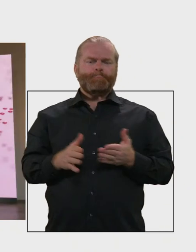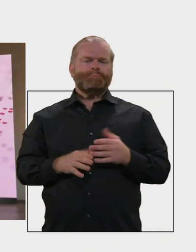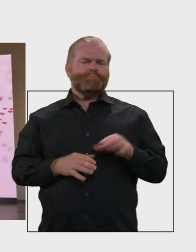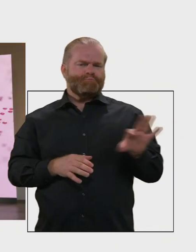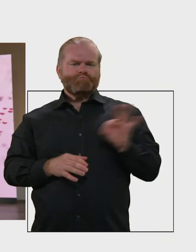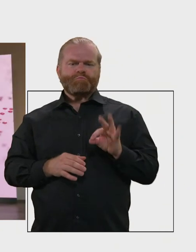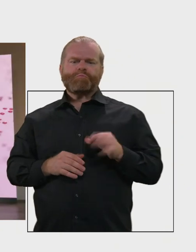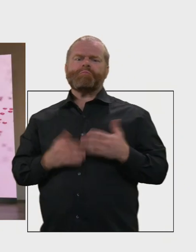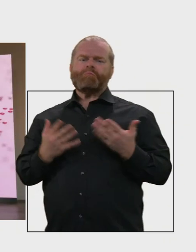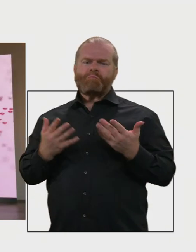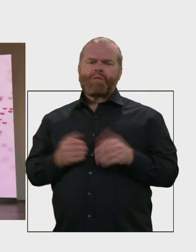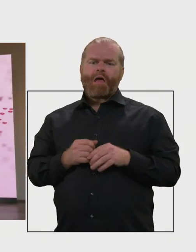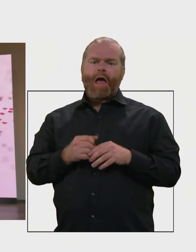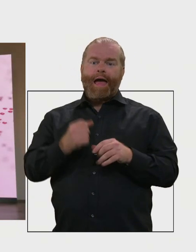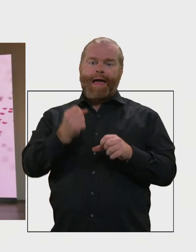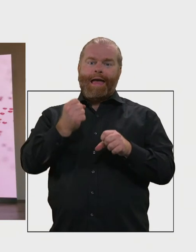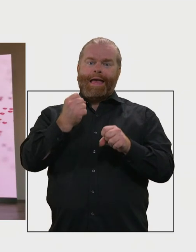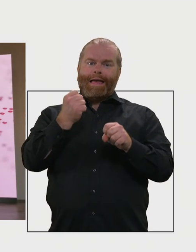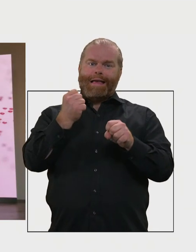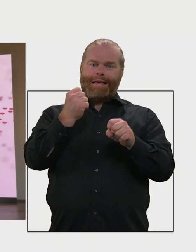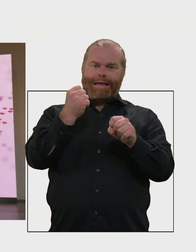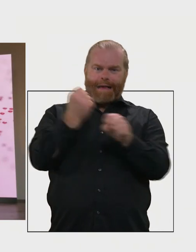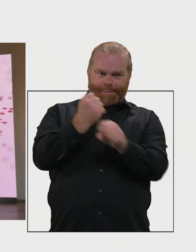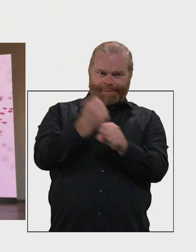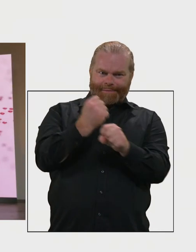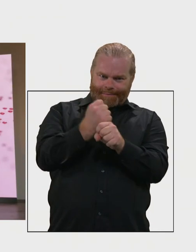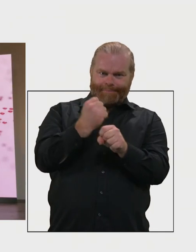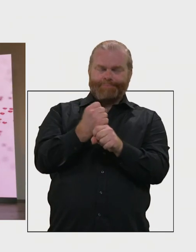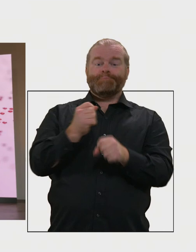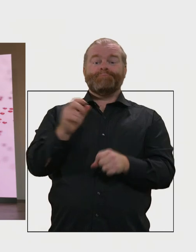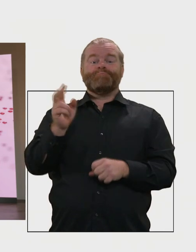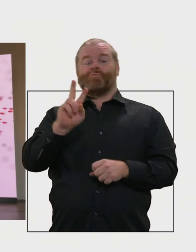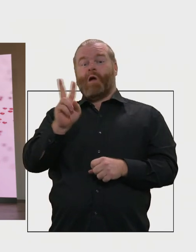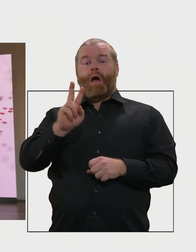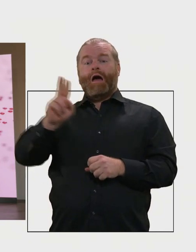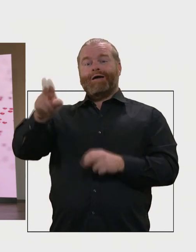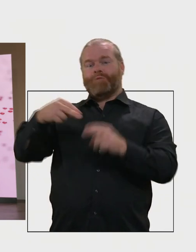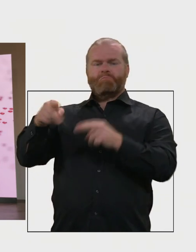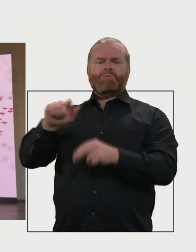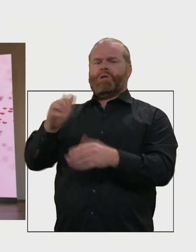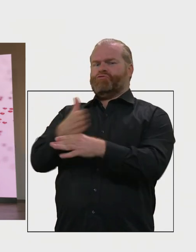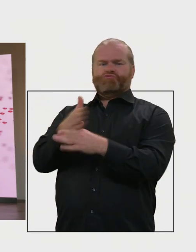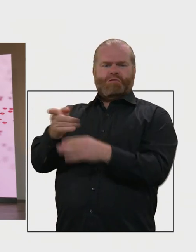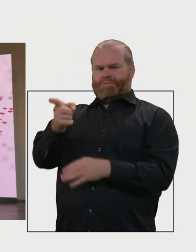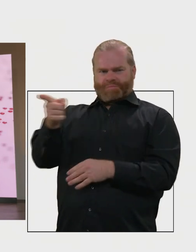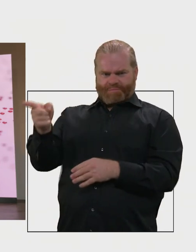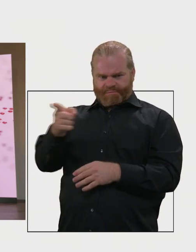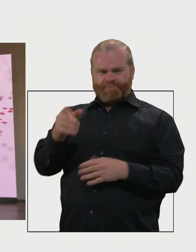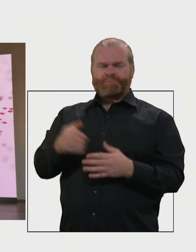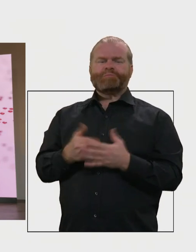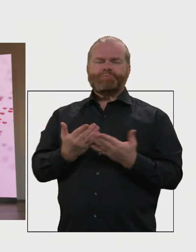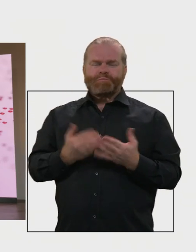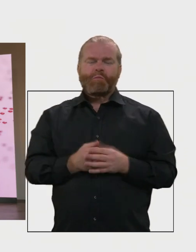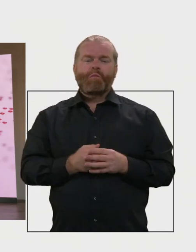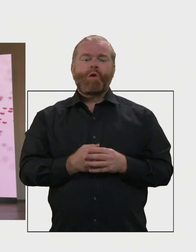beiden, das könnt ihr untereinander entscheiden. Arbeiten im Humboldt-Forum Menschen mit